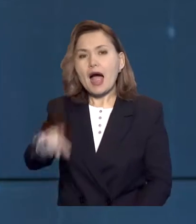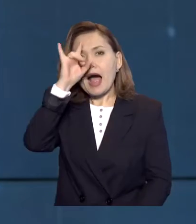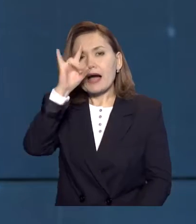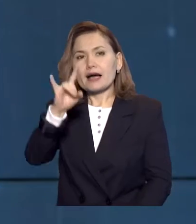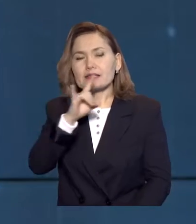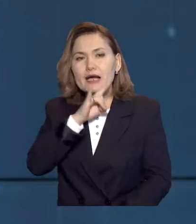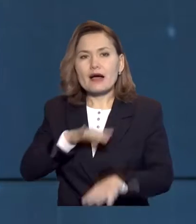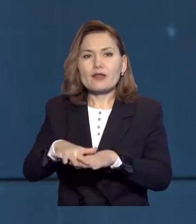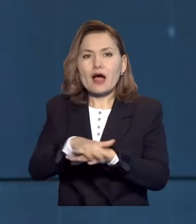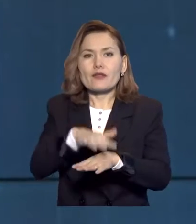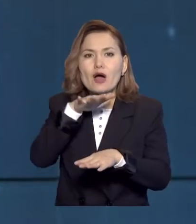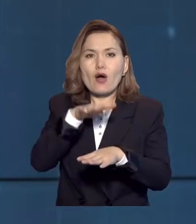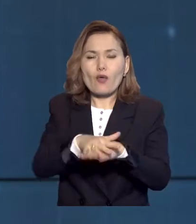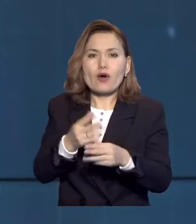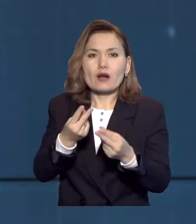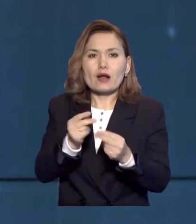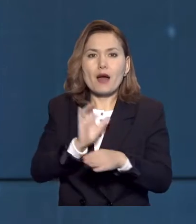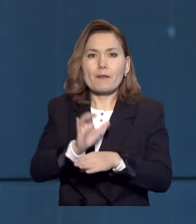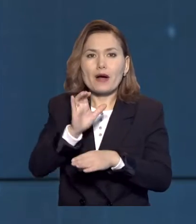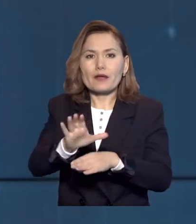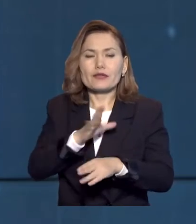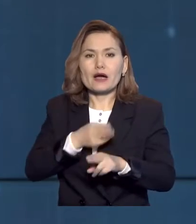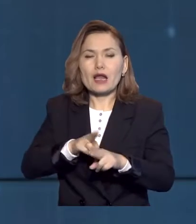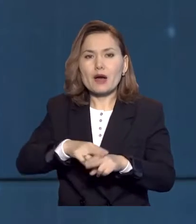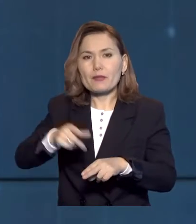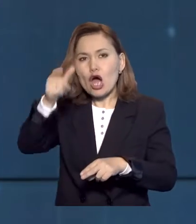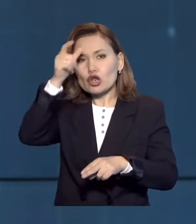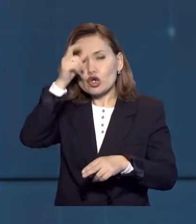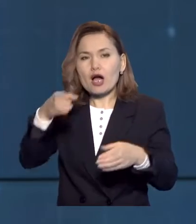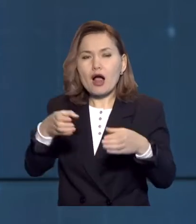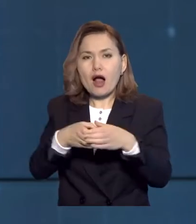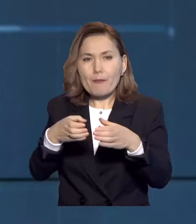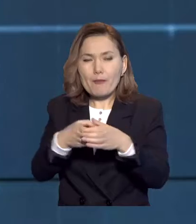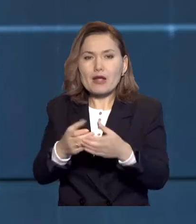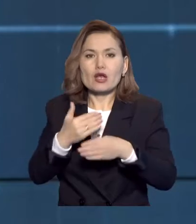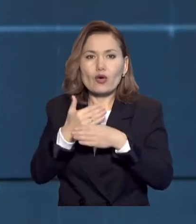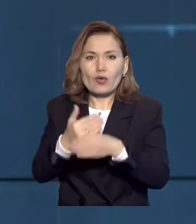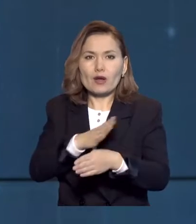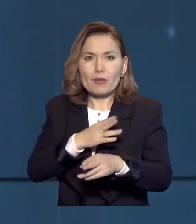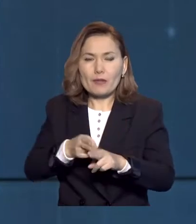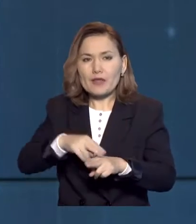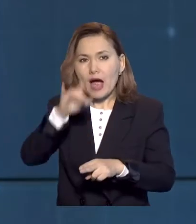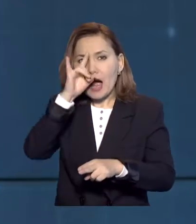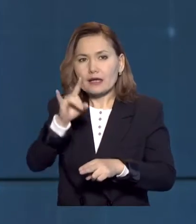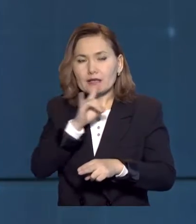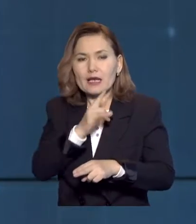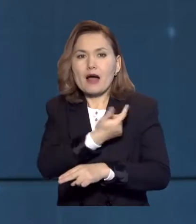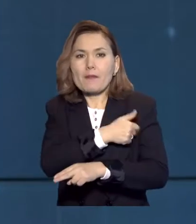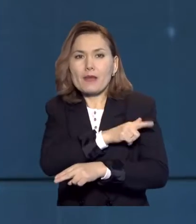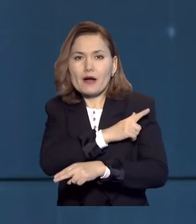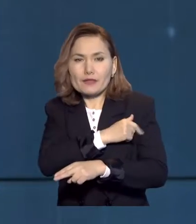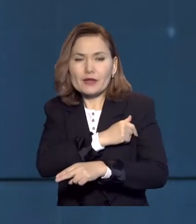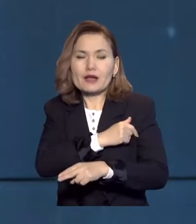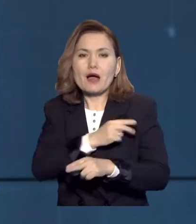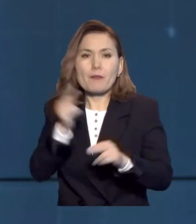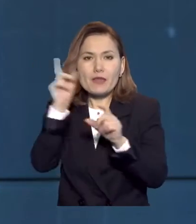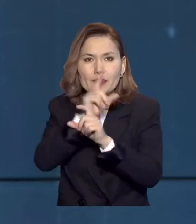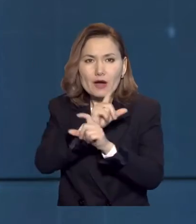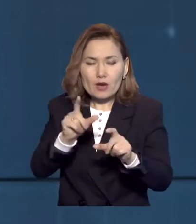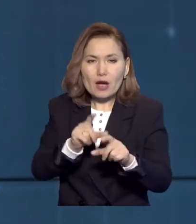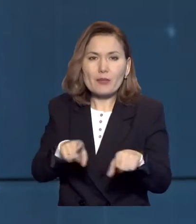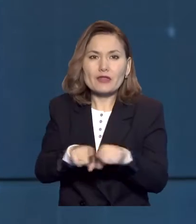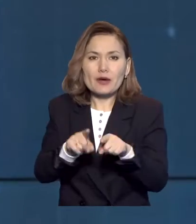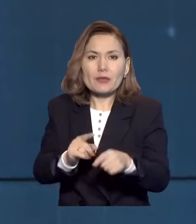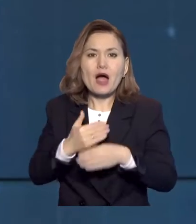Қазақстан халқына қорына қаражат аударған Рамс Қазақстан түрк құрылыс компаниясы да демеушілік көрсетті. Еліміздегі денсаулық сақтау, білім беру мен әлеуметтік